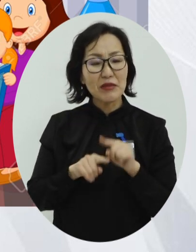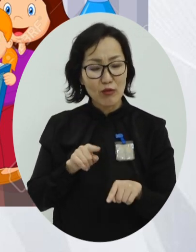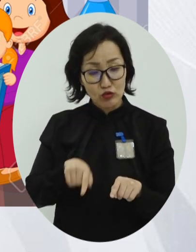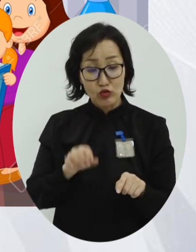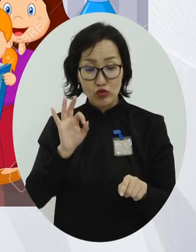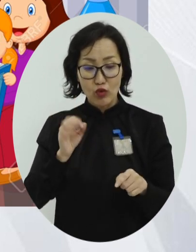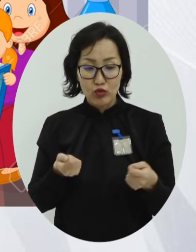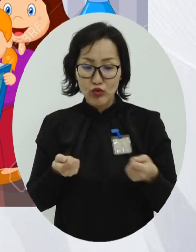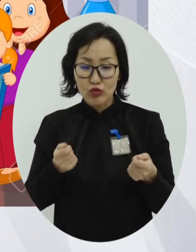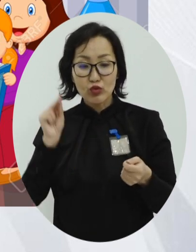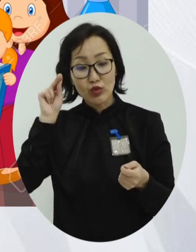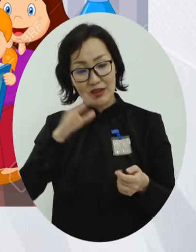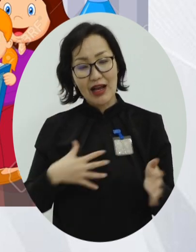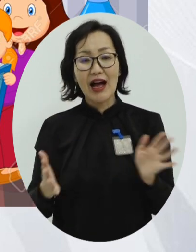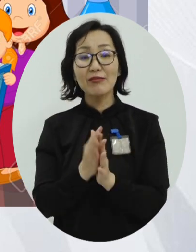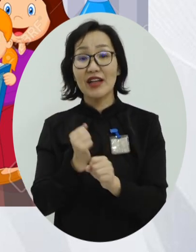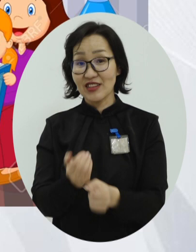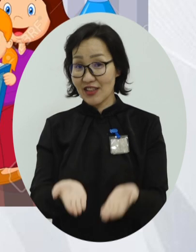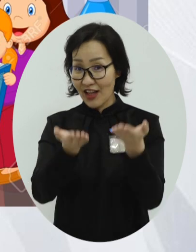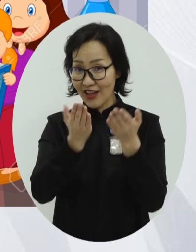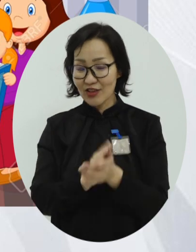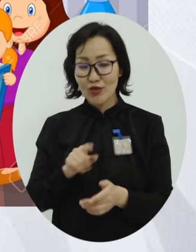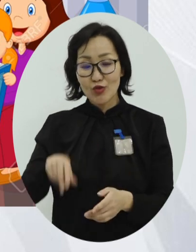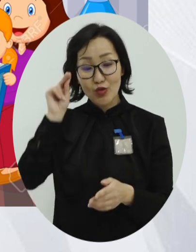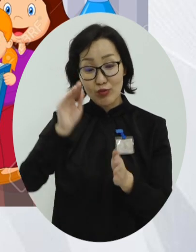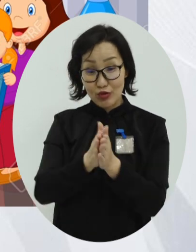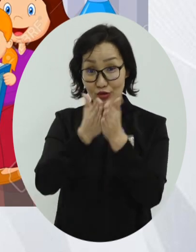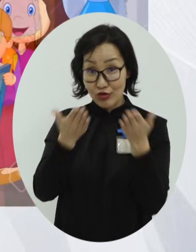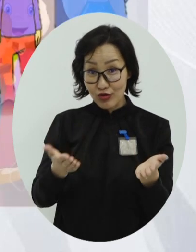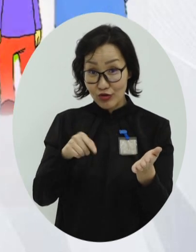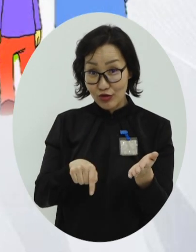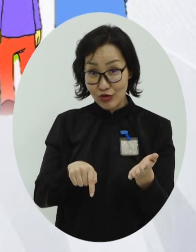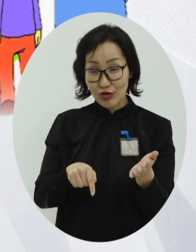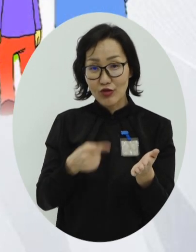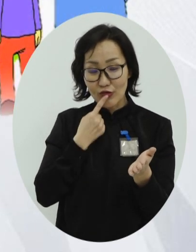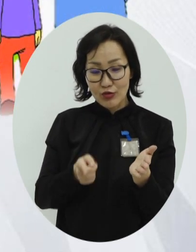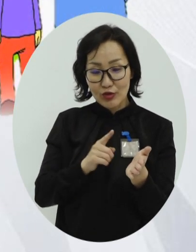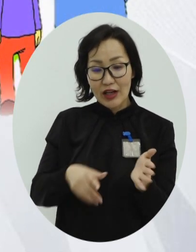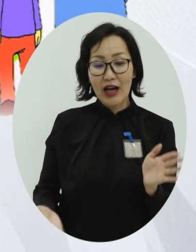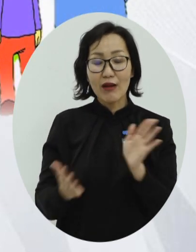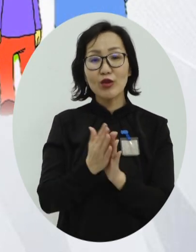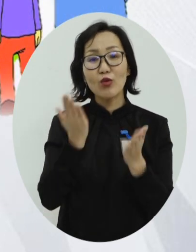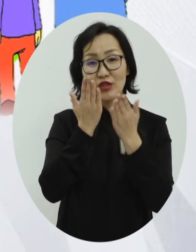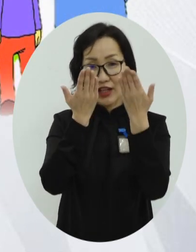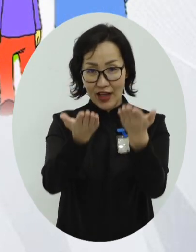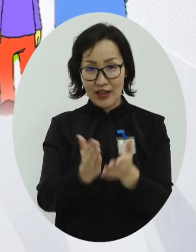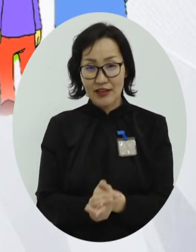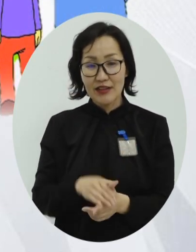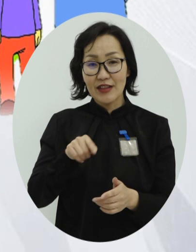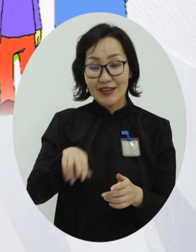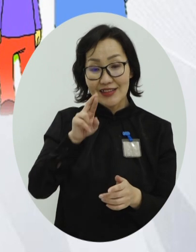сурах зорилготойгоор хамтран ажиллацгаая. Сурах хүчгийн хөх ишиг сэдвийг хамтран уншаарай